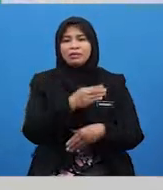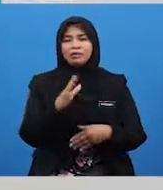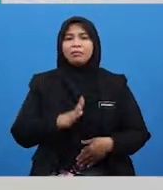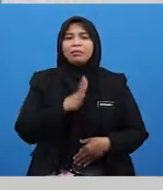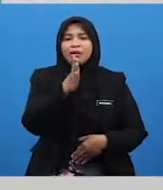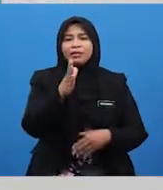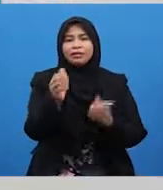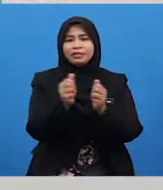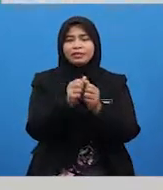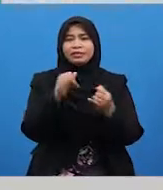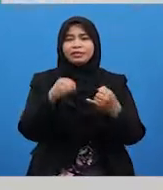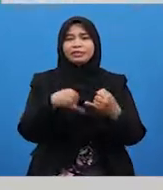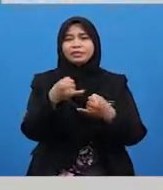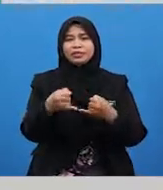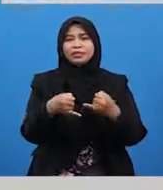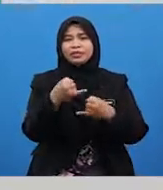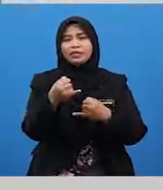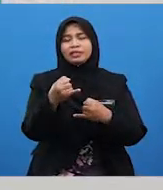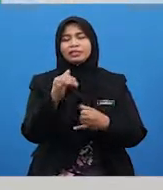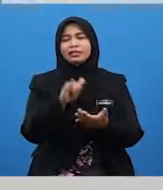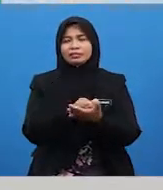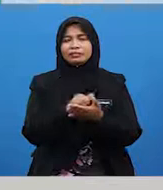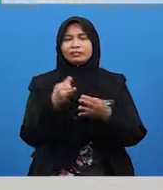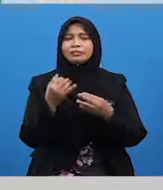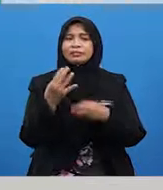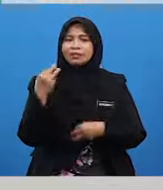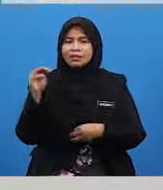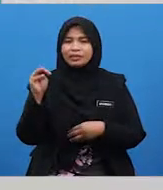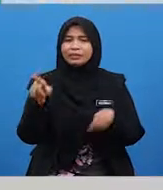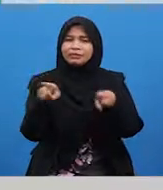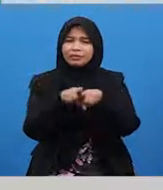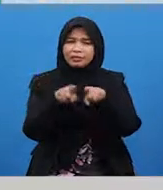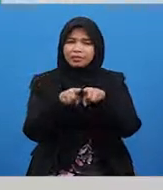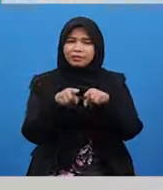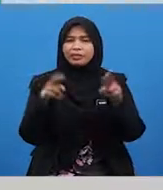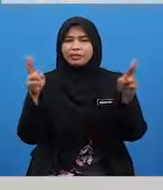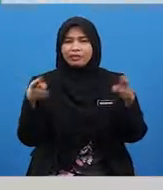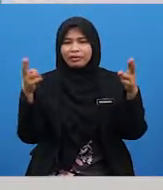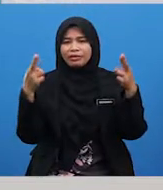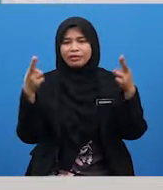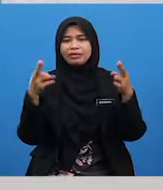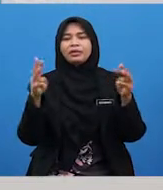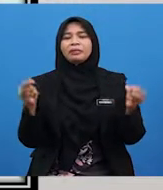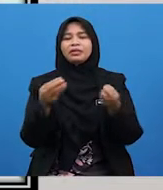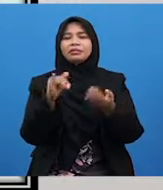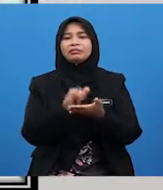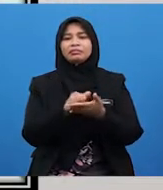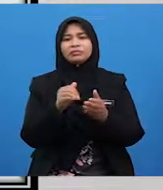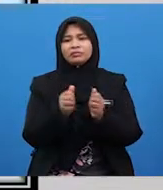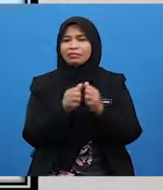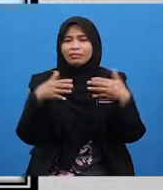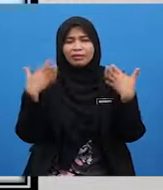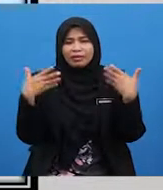kejayaan itu. Mereka turut serta dan meraikan majlis tersebut dengan meriahnya. Regina